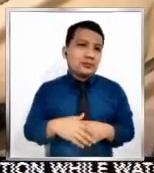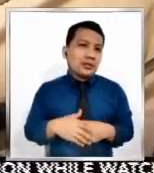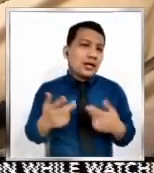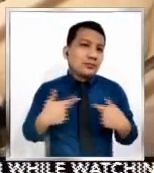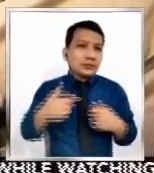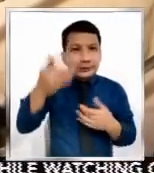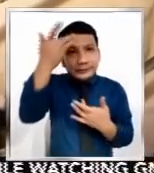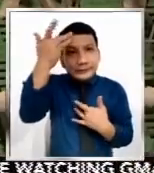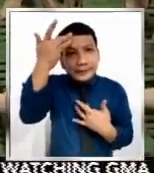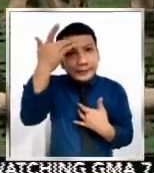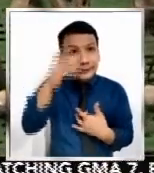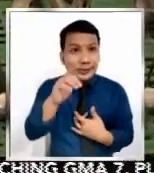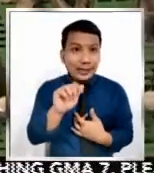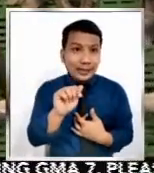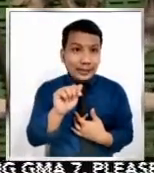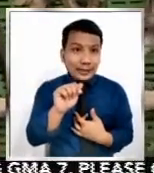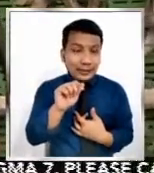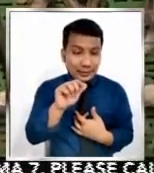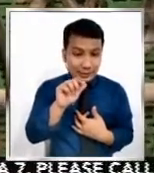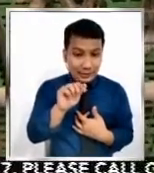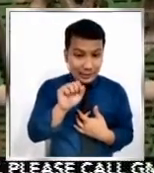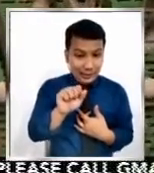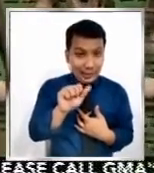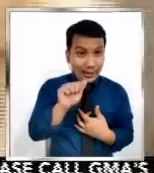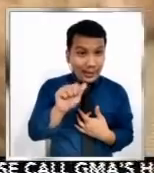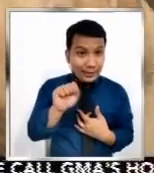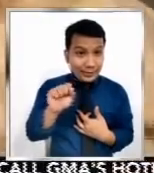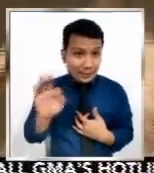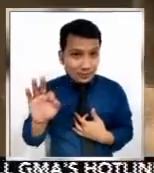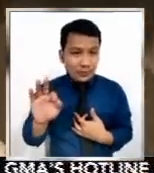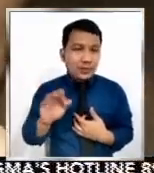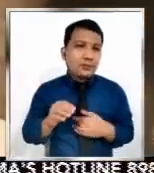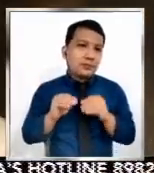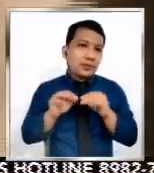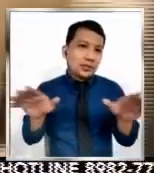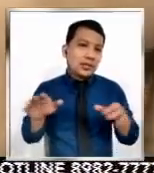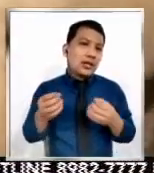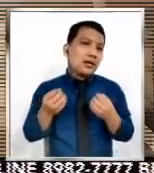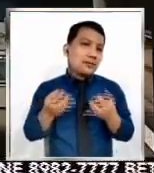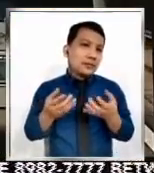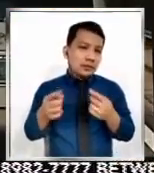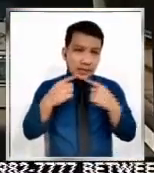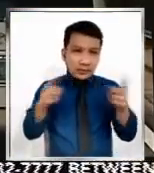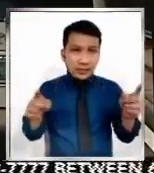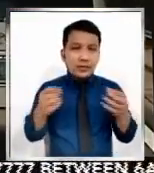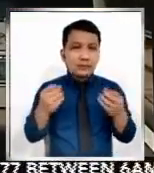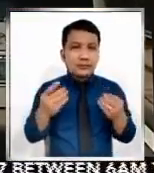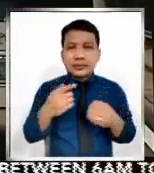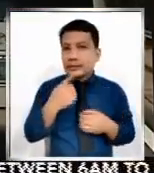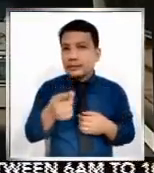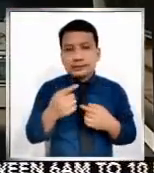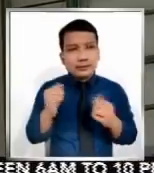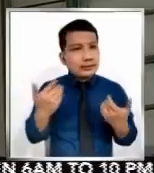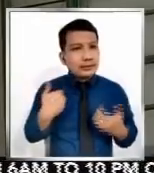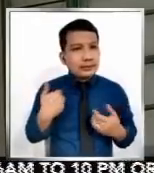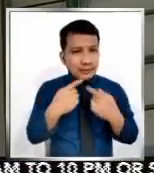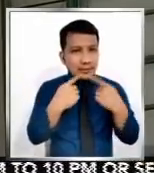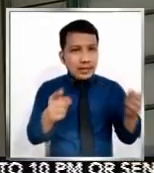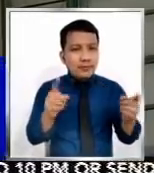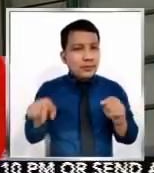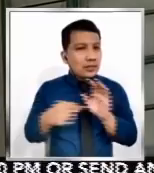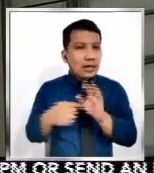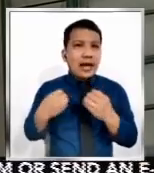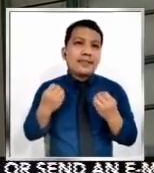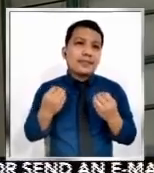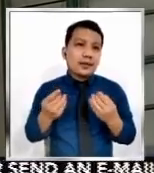may impormasyon na hindi lang nagde-declare, marami na ang tinatamaan. Sinusubukan pa namin kunan ng pahayag ng Department